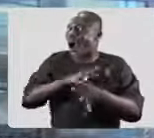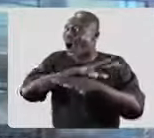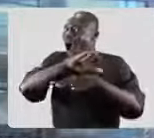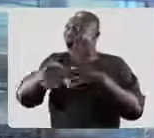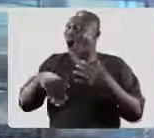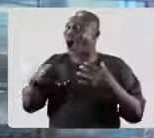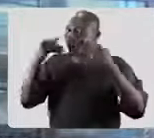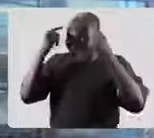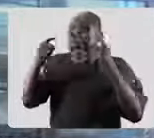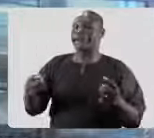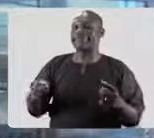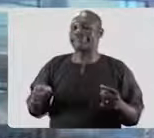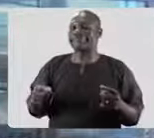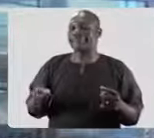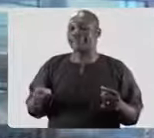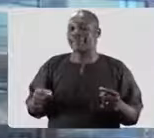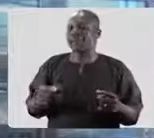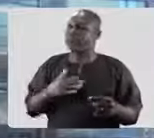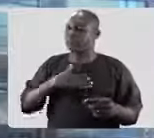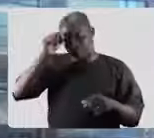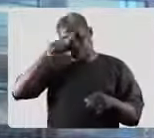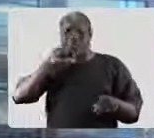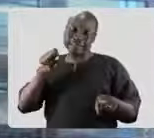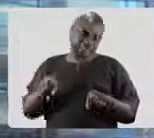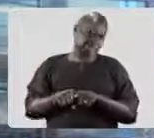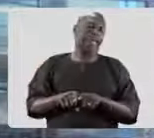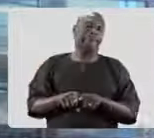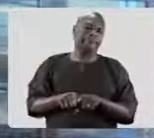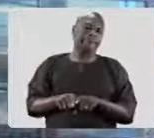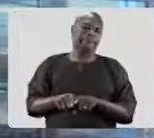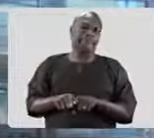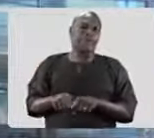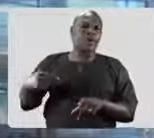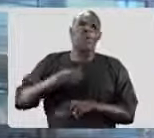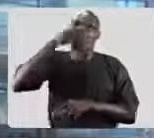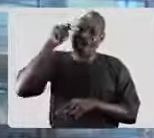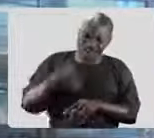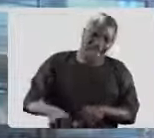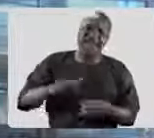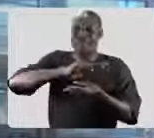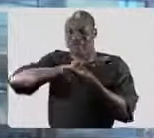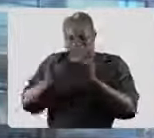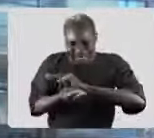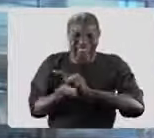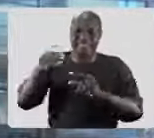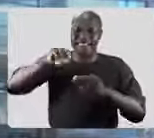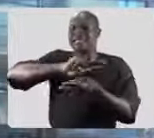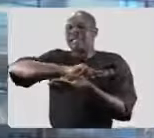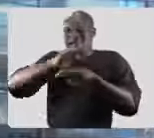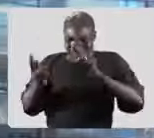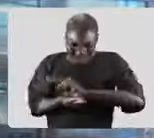ye nyina ye nkurobom menu adofo a wuti eme. Ye hia agen sakra mu agen sakra.